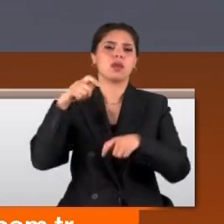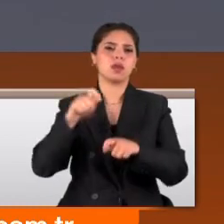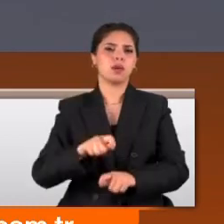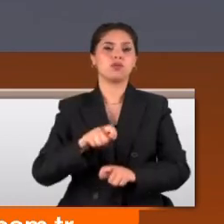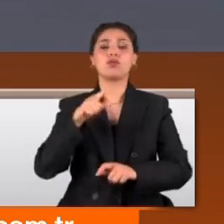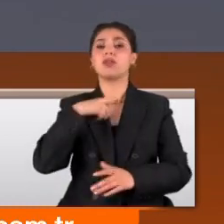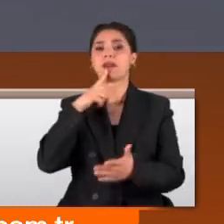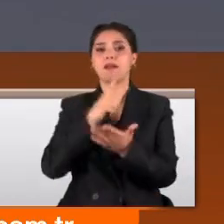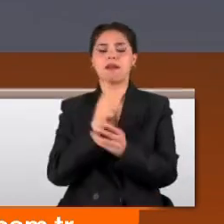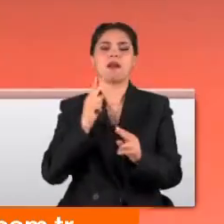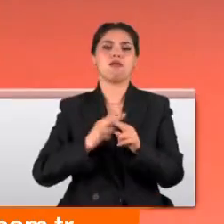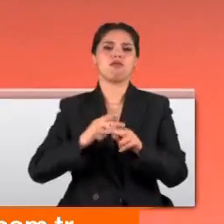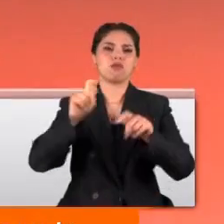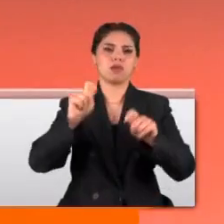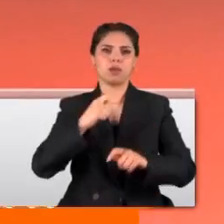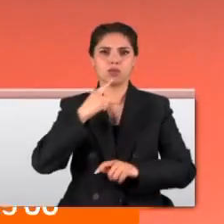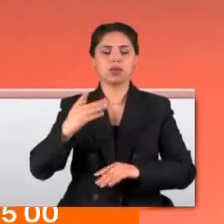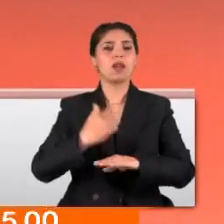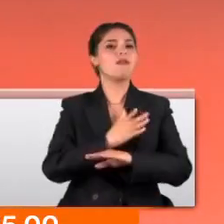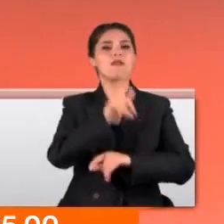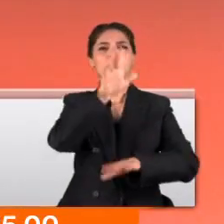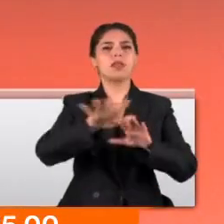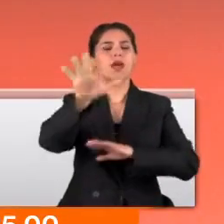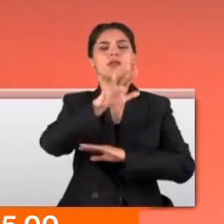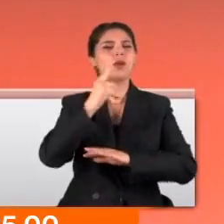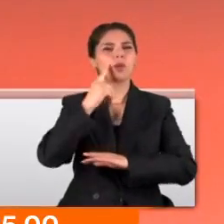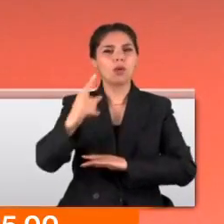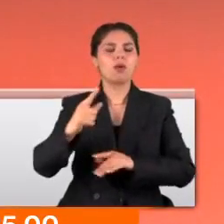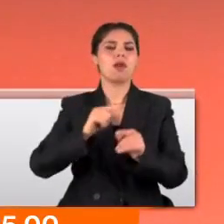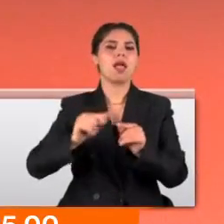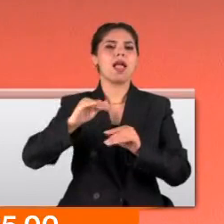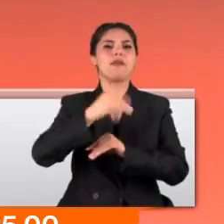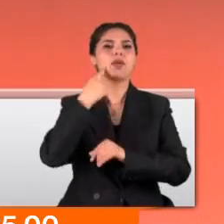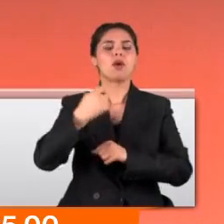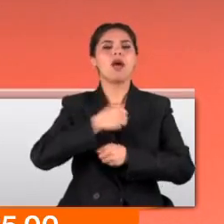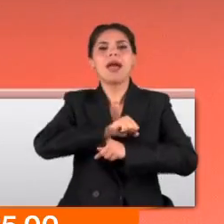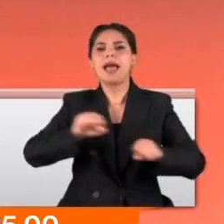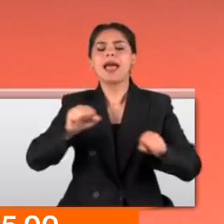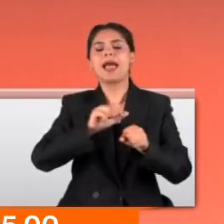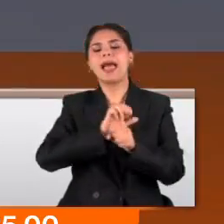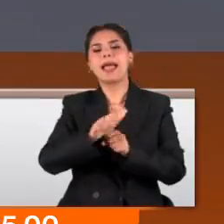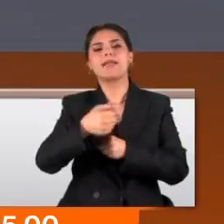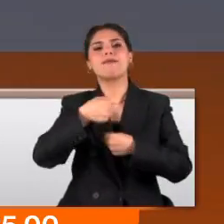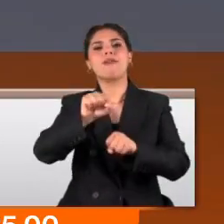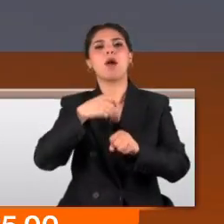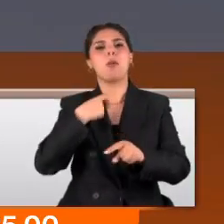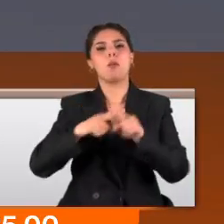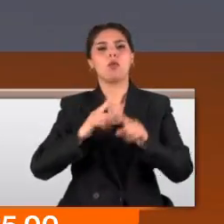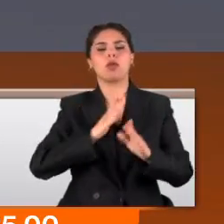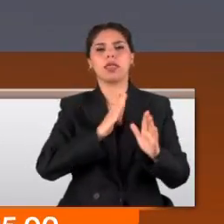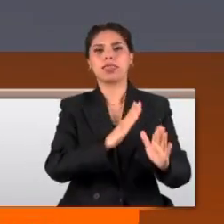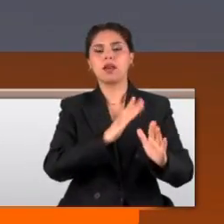önce kararı vereceğiz dedi. Vatandaşımızı enflasyona ezdirmeme politikamıza sıkı sıkıya bağlıyız. Erdoğan